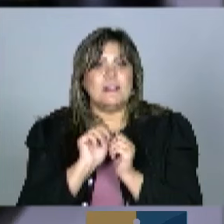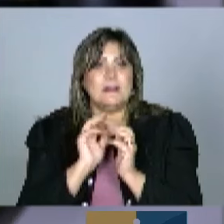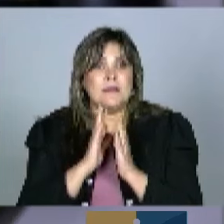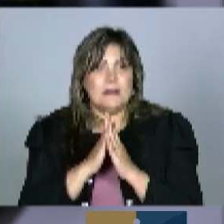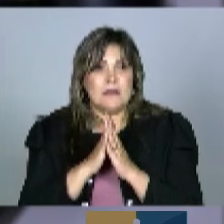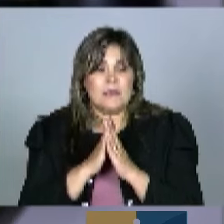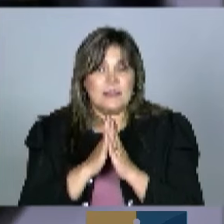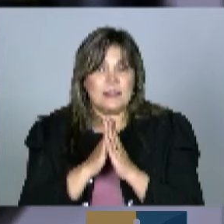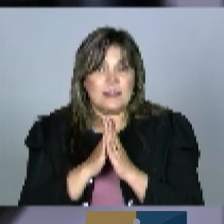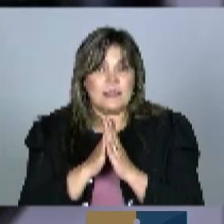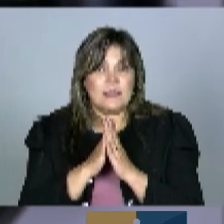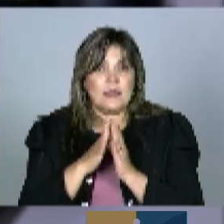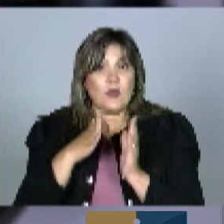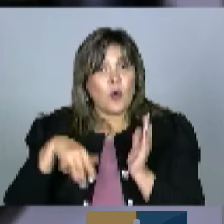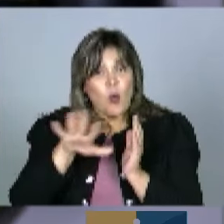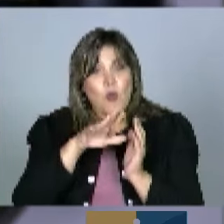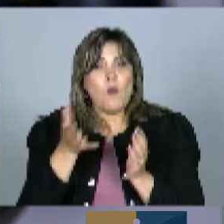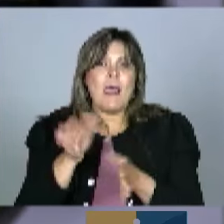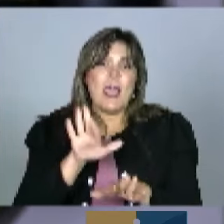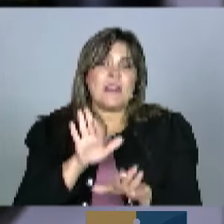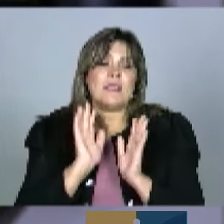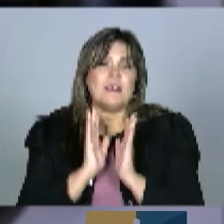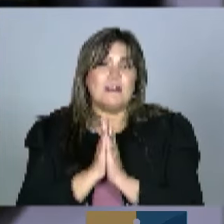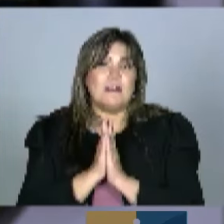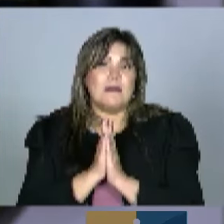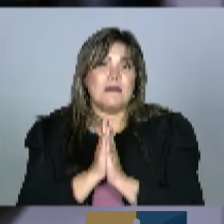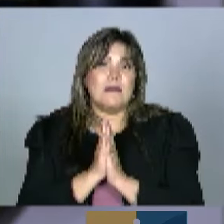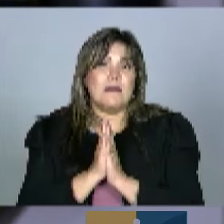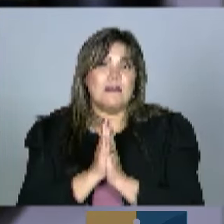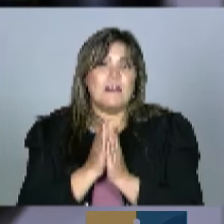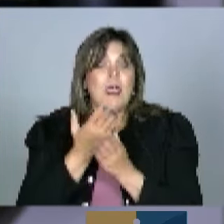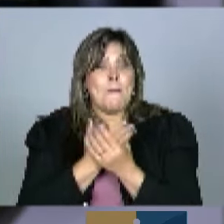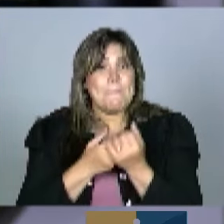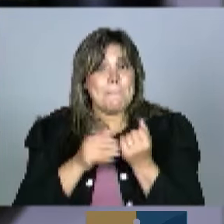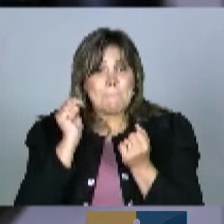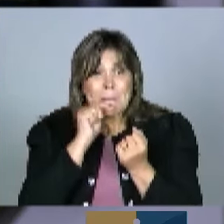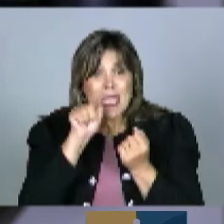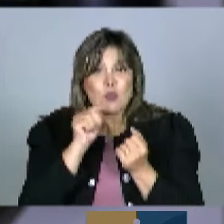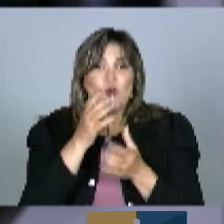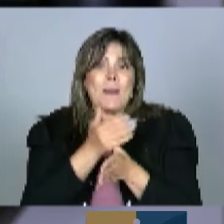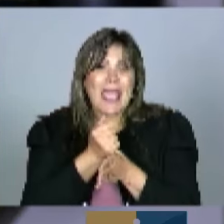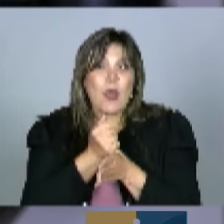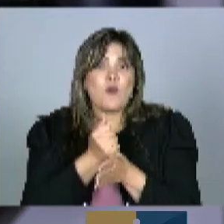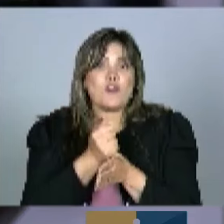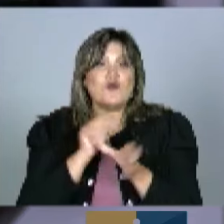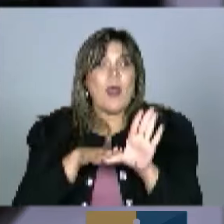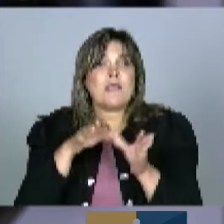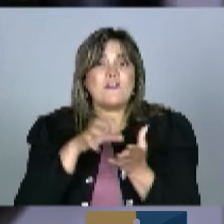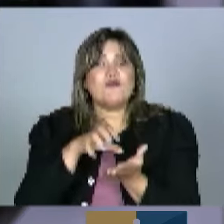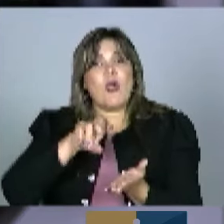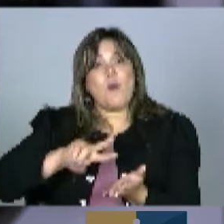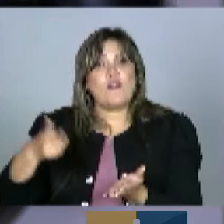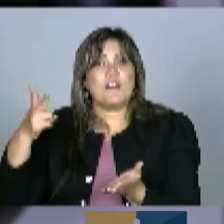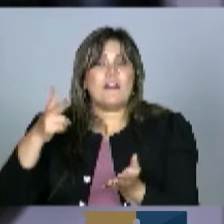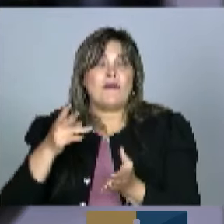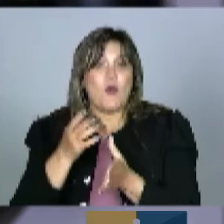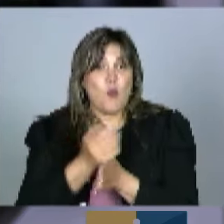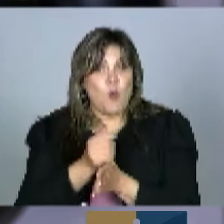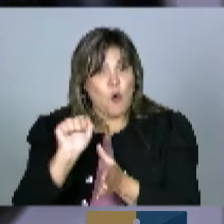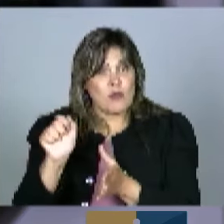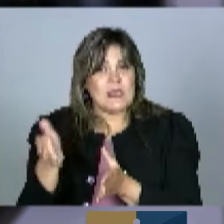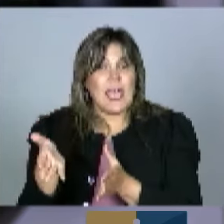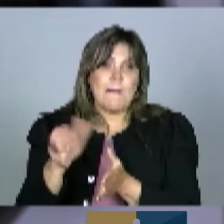يوم تمام معه بنته متجوزه وقاعده في شقه وجوزها مات